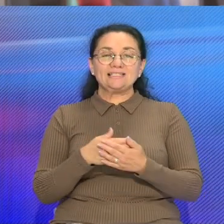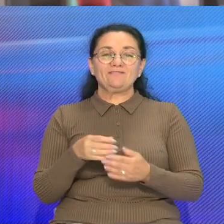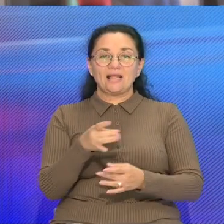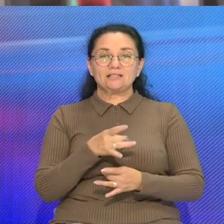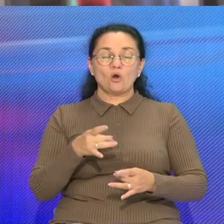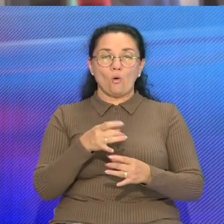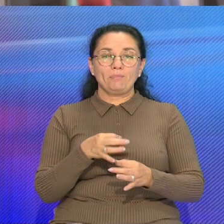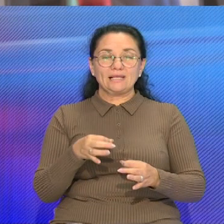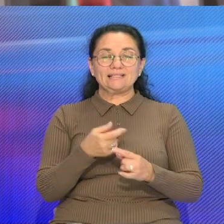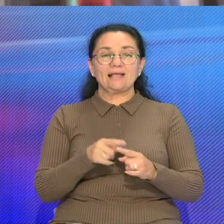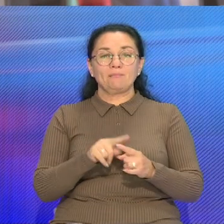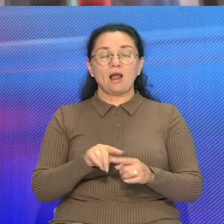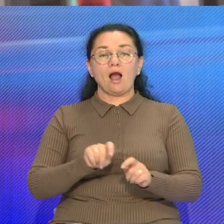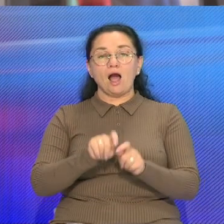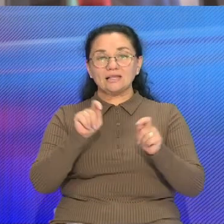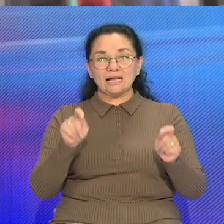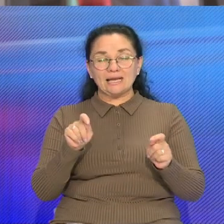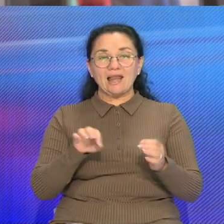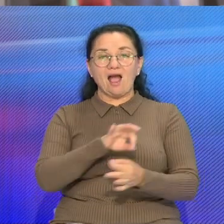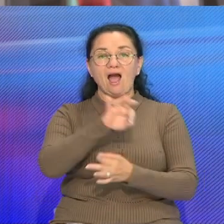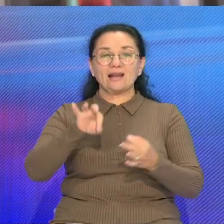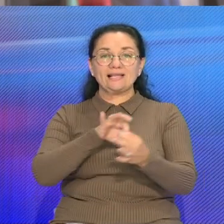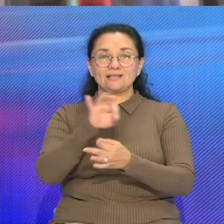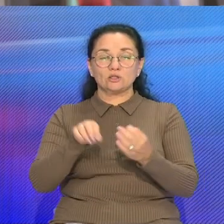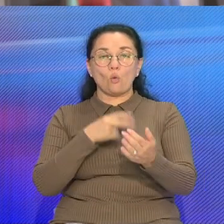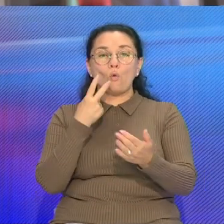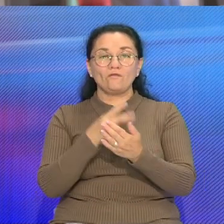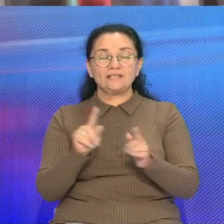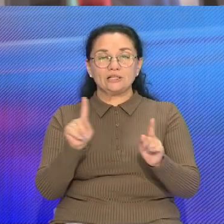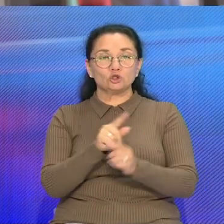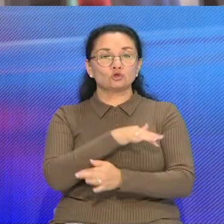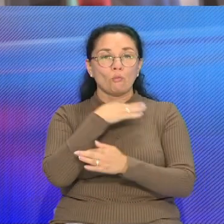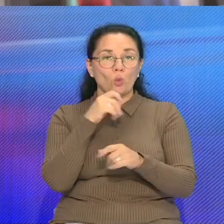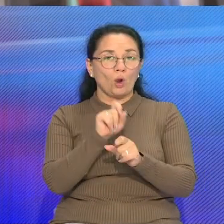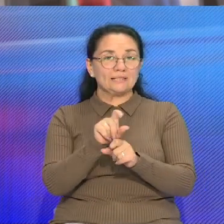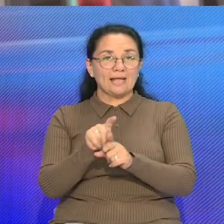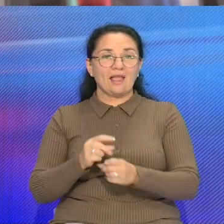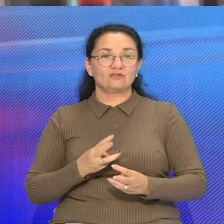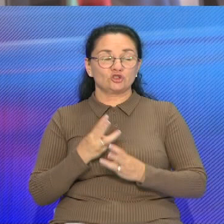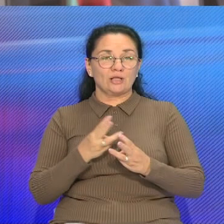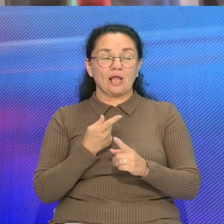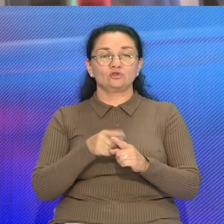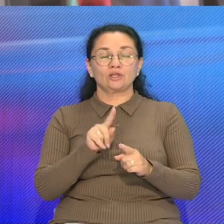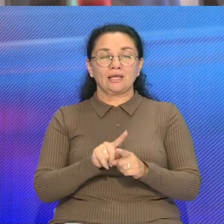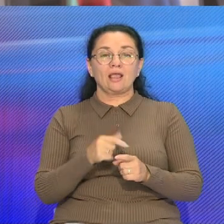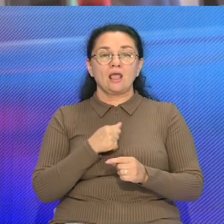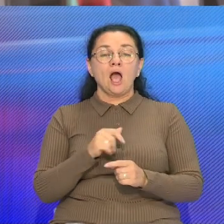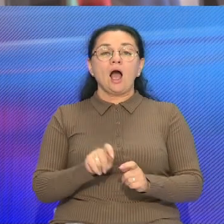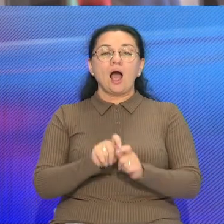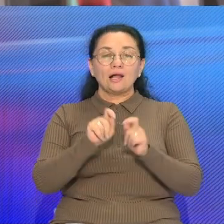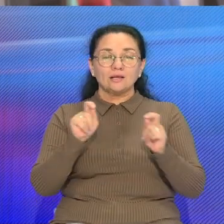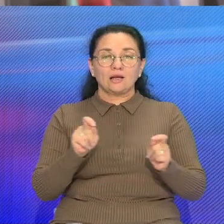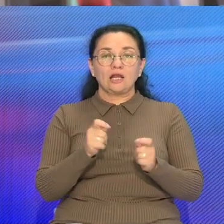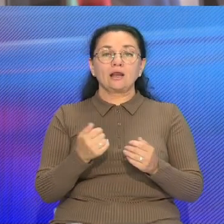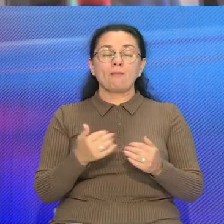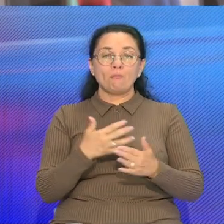открыли специальность архитектура, увидели, что много заявок. Поэтому в этом году мы увеличили количество бюджетных мест на специальность